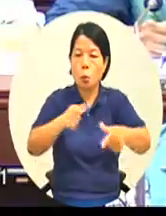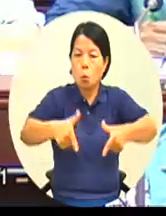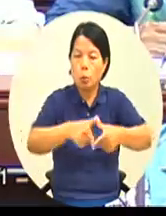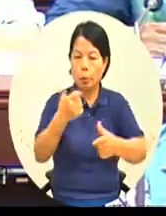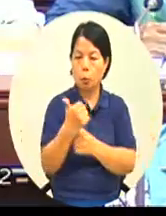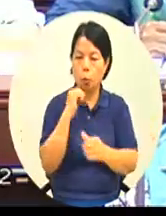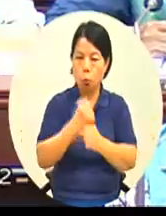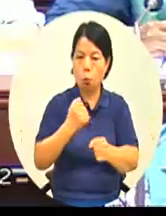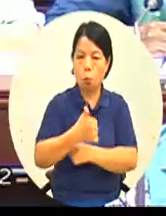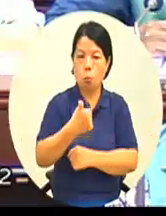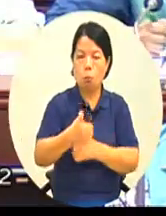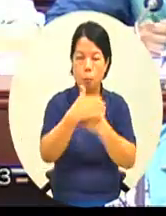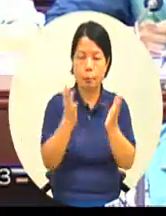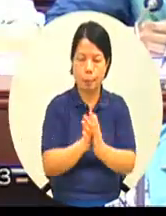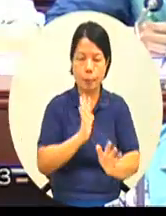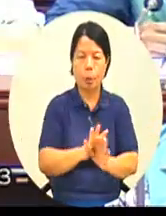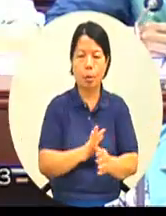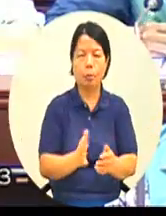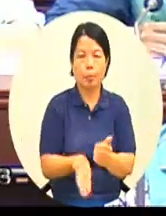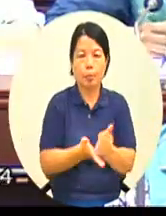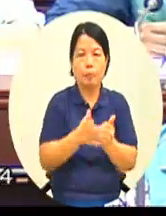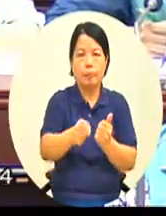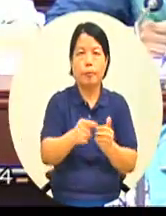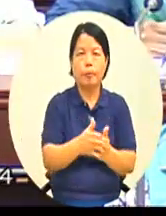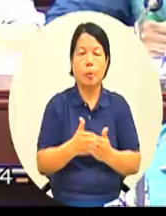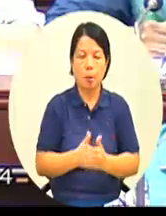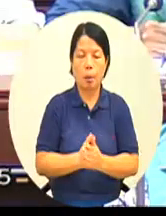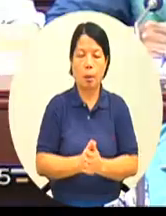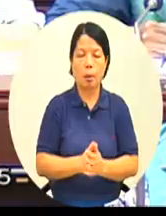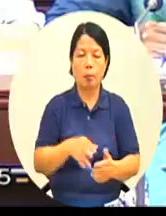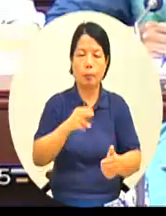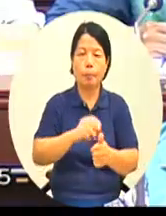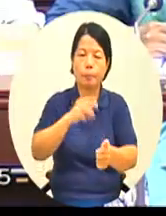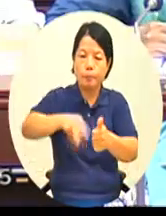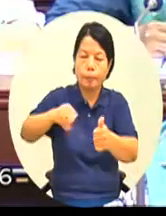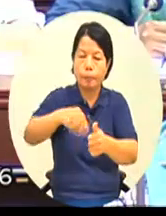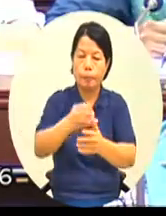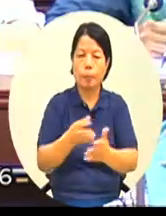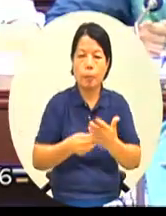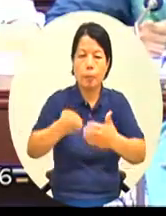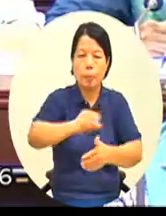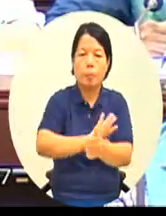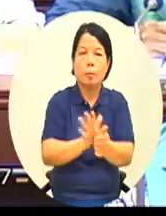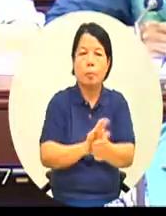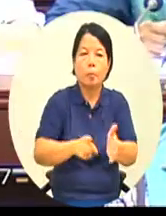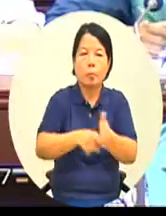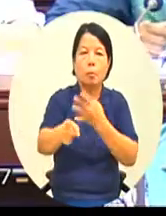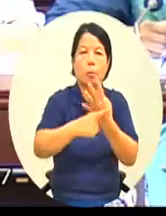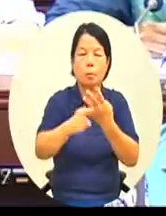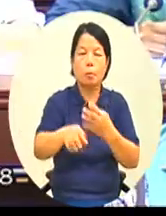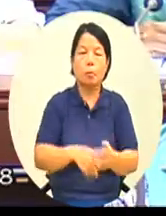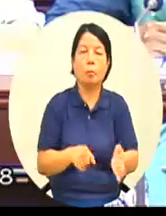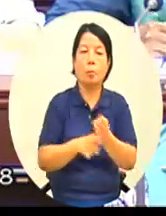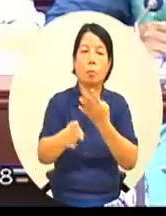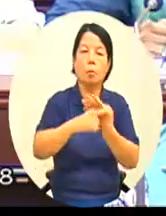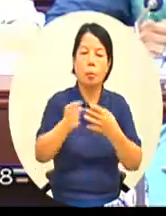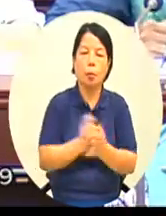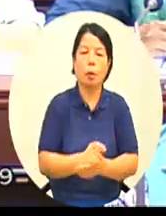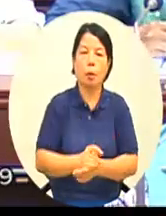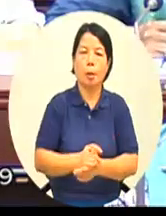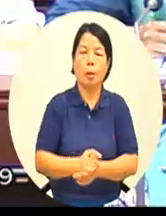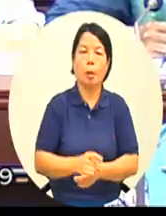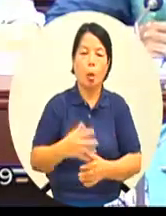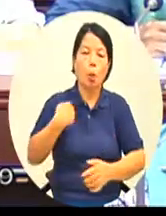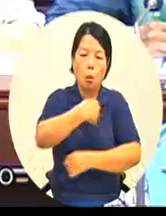运的这些，不管是护理之家、养护中心等等，辅导他提升他的服务专业，不管是专业或是软硬体更